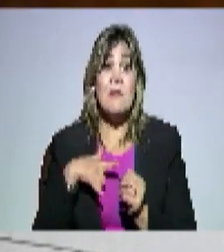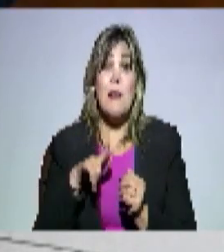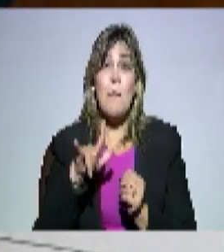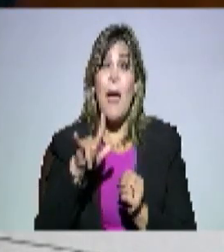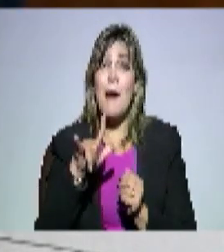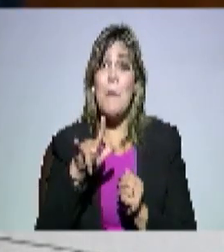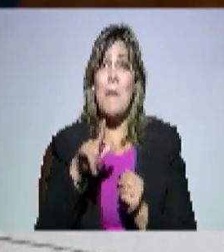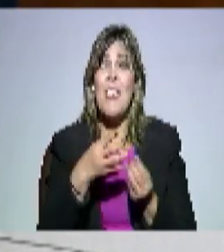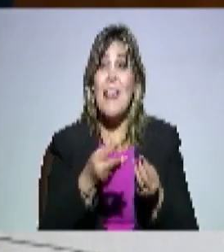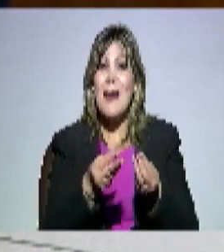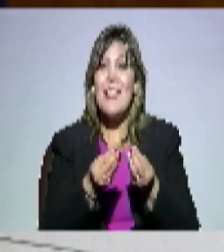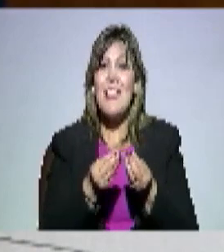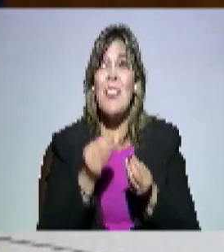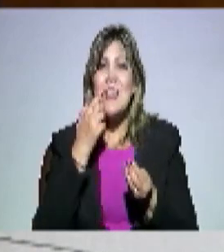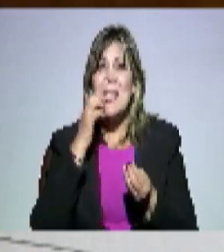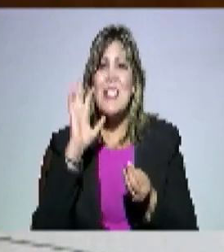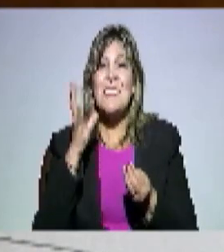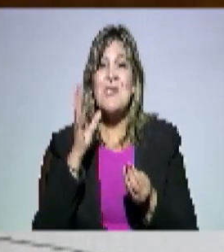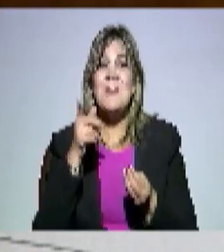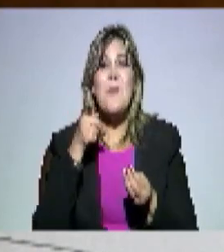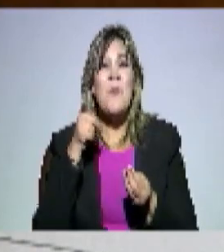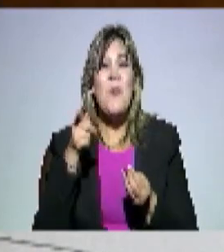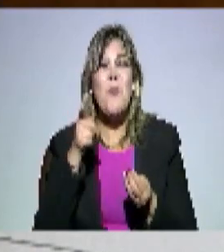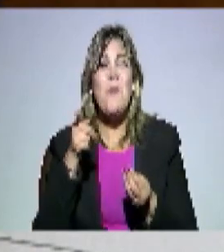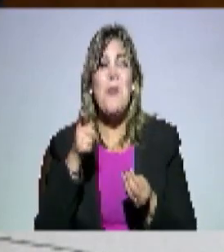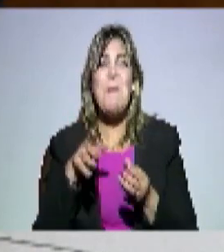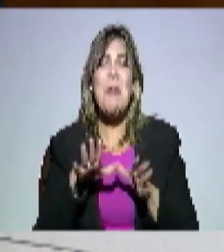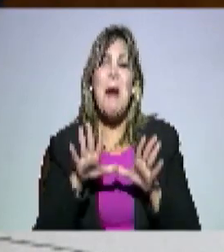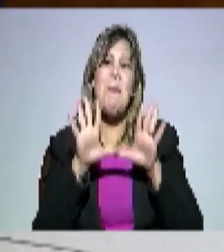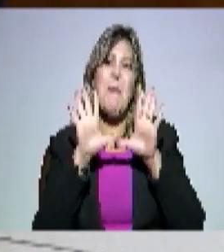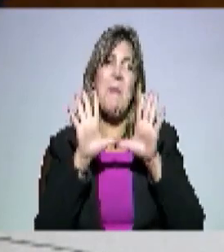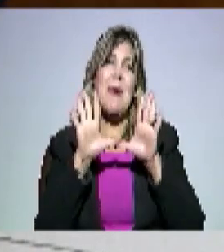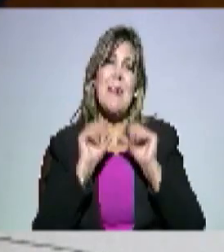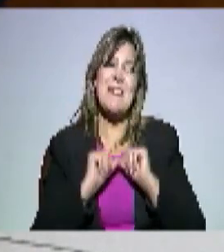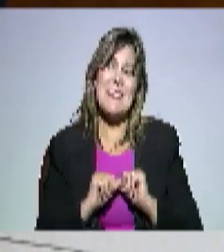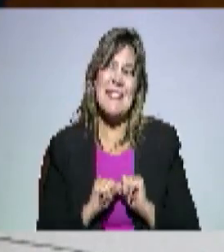تجتذب الشاب باخوميوس ويبقى الانبا باخوميوس اب رهبانه الشركه